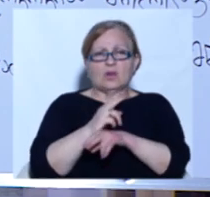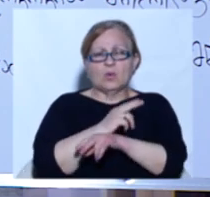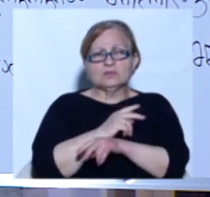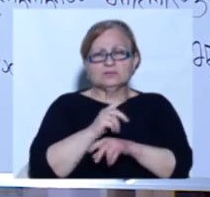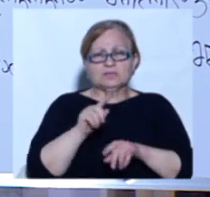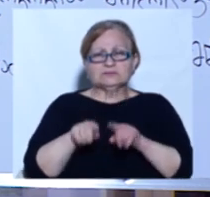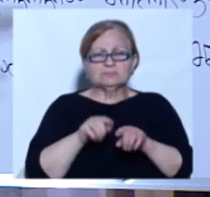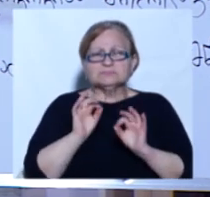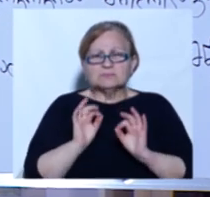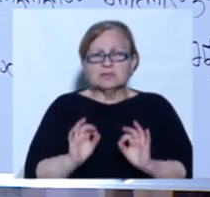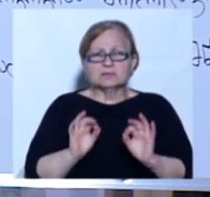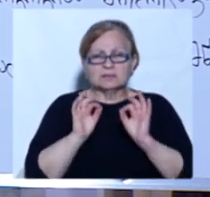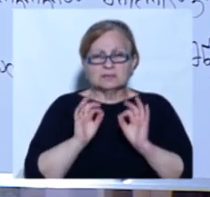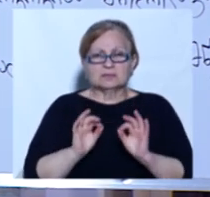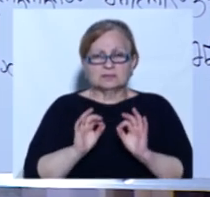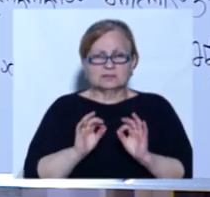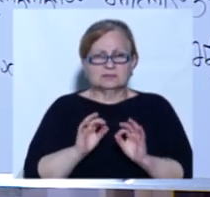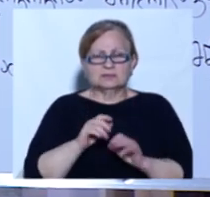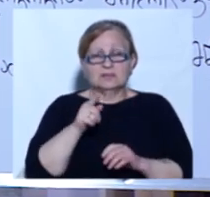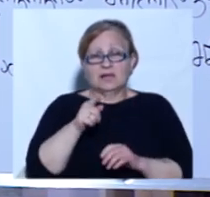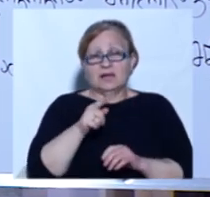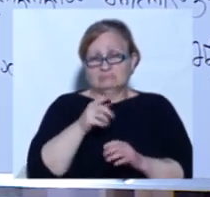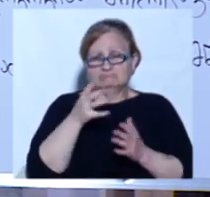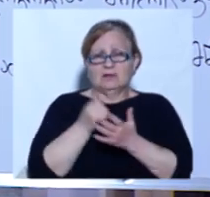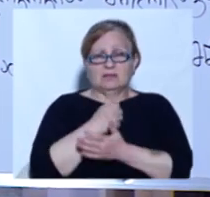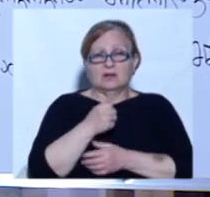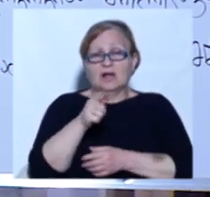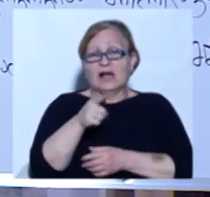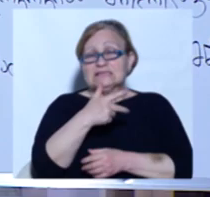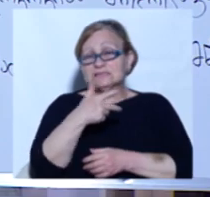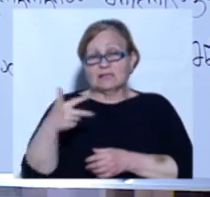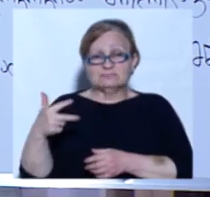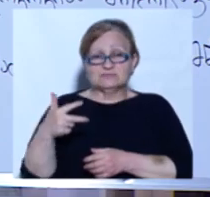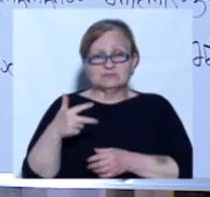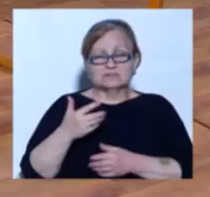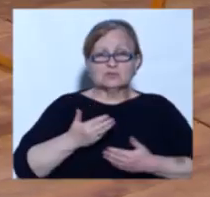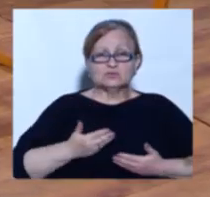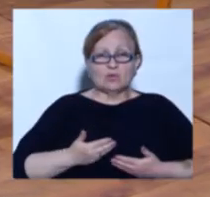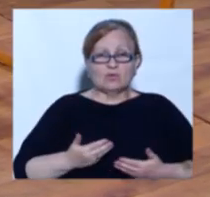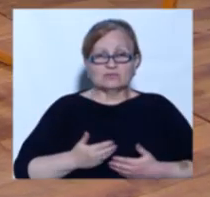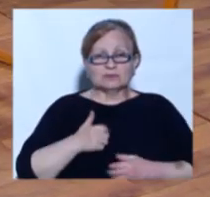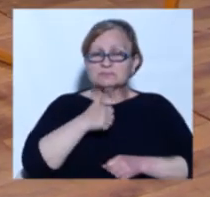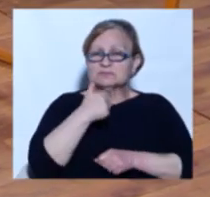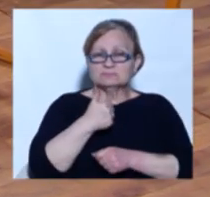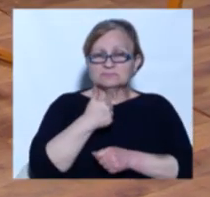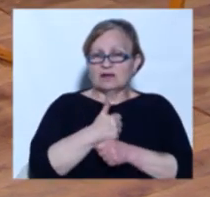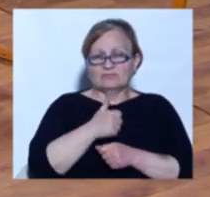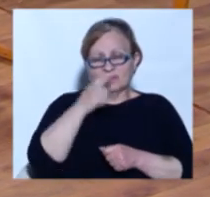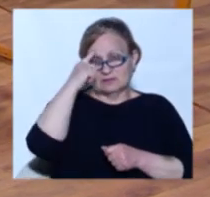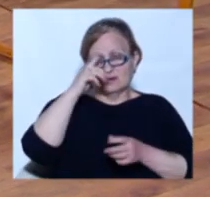ანუ შეიძლება ეს ერთი სამსტრიქონიანი ჰაიკუ რაღაც ცხოვრების მთავარ აზრადაც